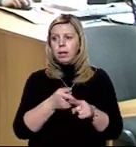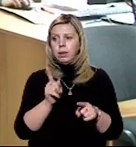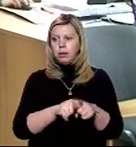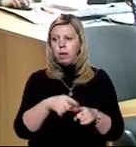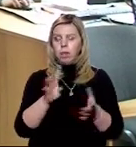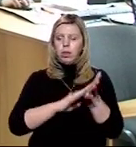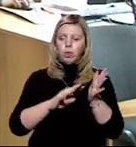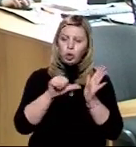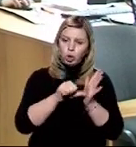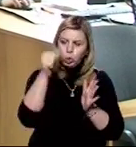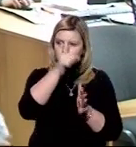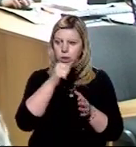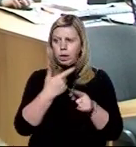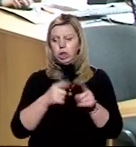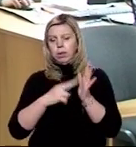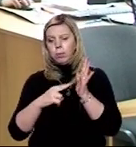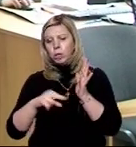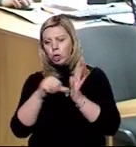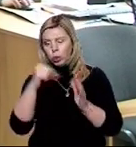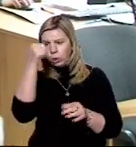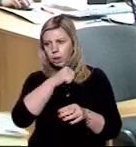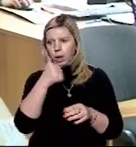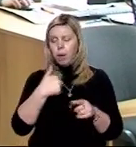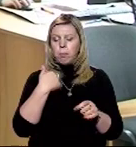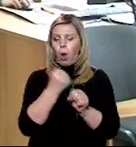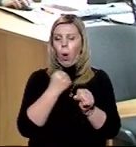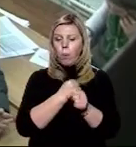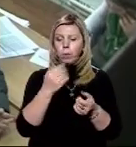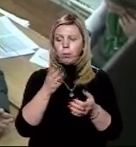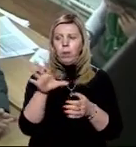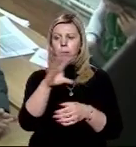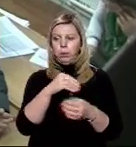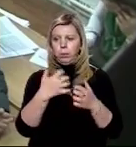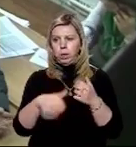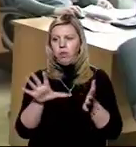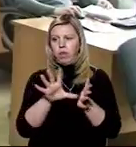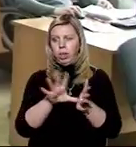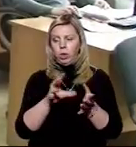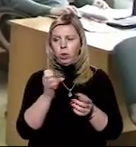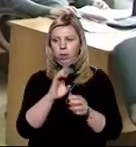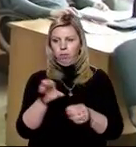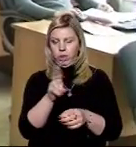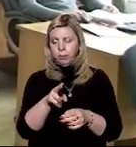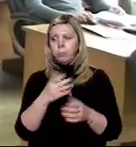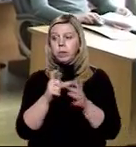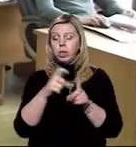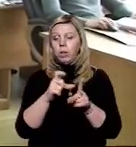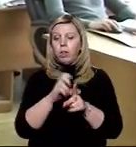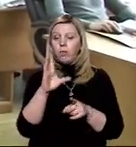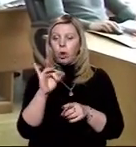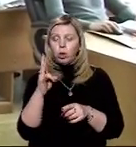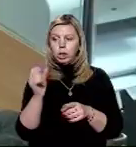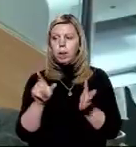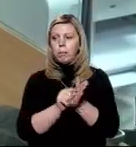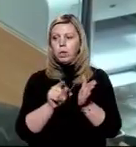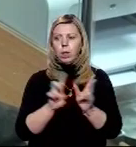буде 96-й рік чи 86-й рік, ми їх обробляємо безпосередньо в електронний вид. За словами Михайла Волошина,